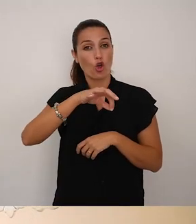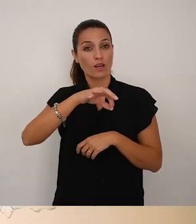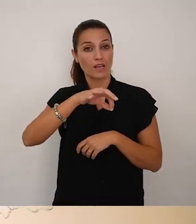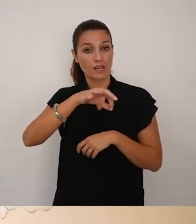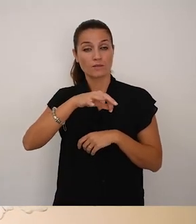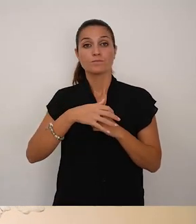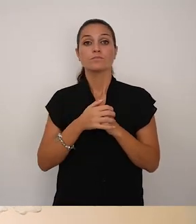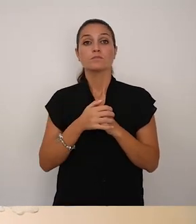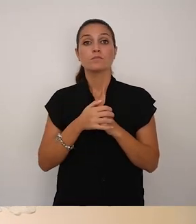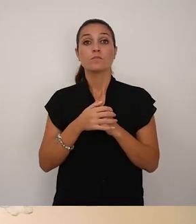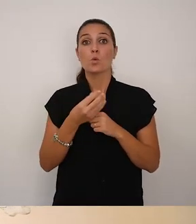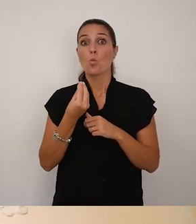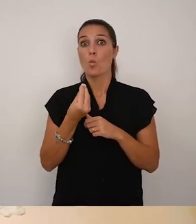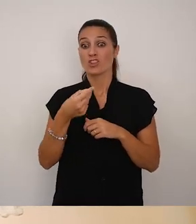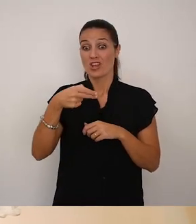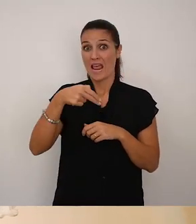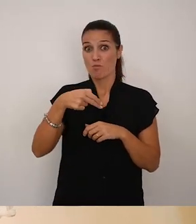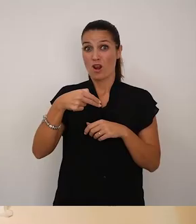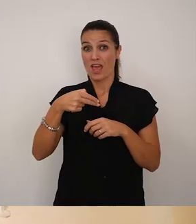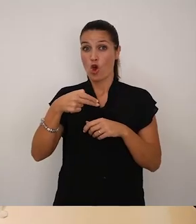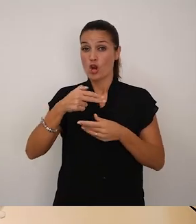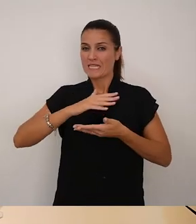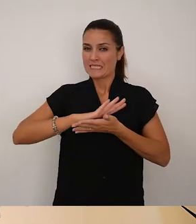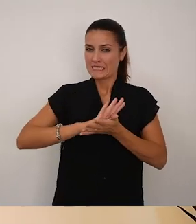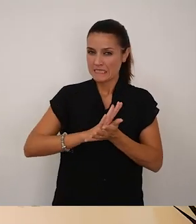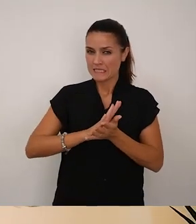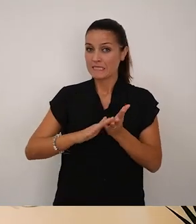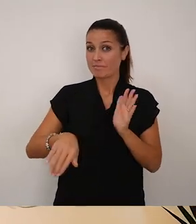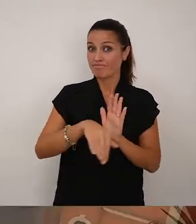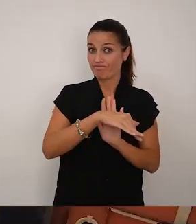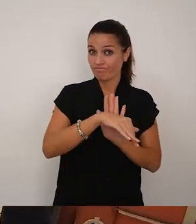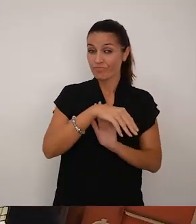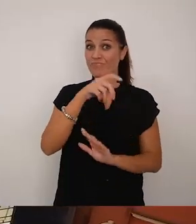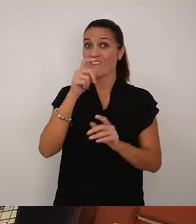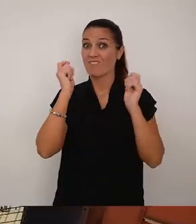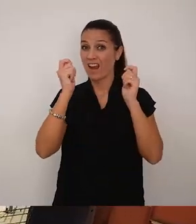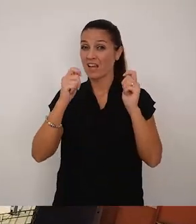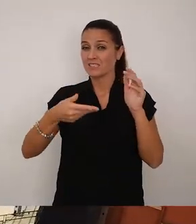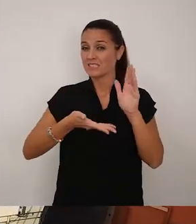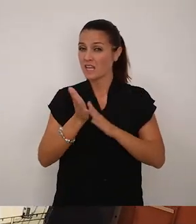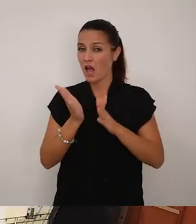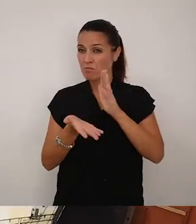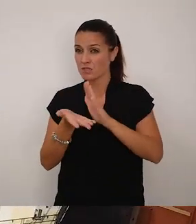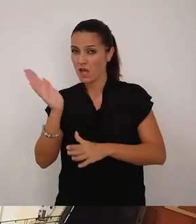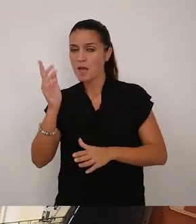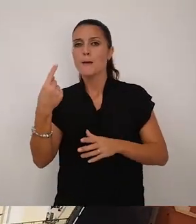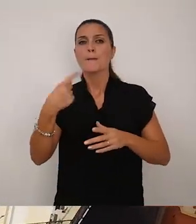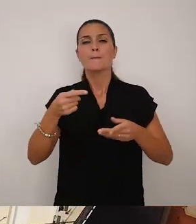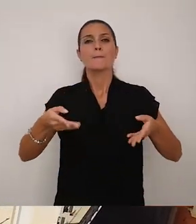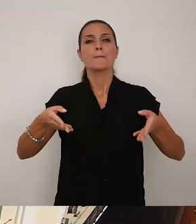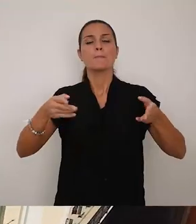Con la soppressione napoleonica e la dispersione della comunità dei frati, buona parte dell'edificio è stato adibito a casa